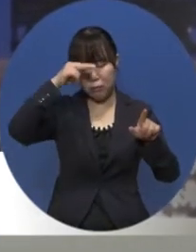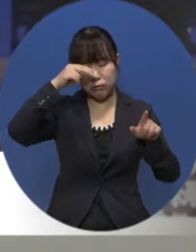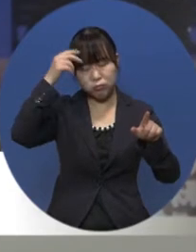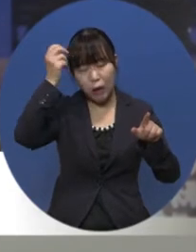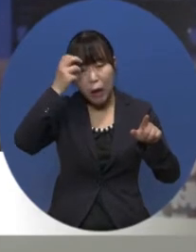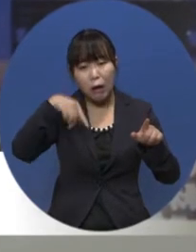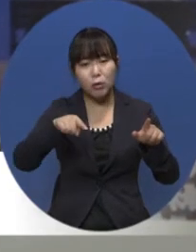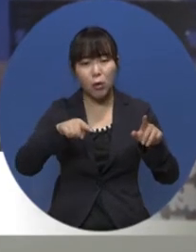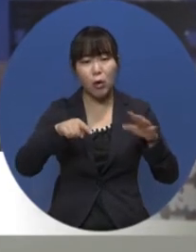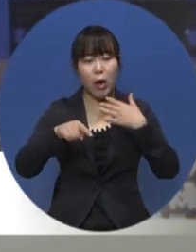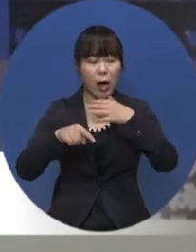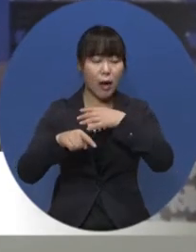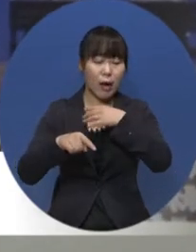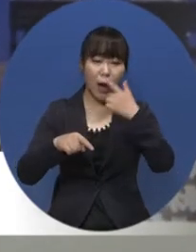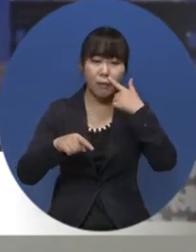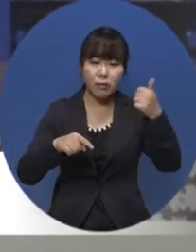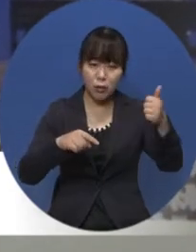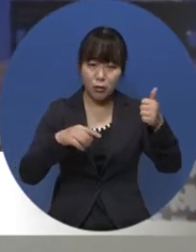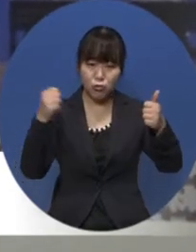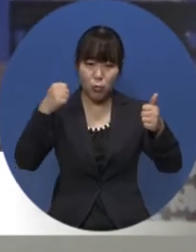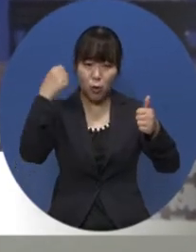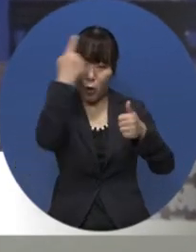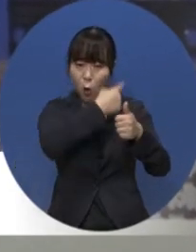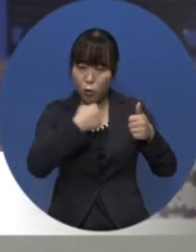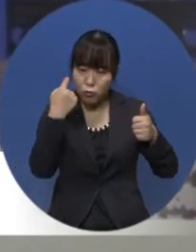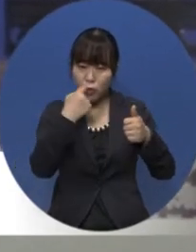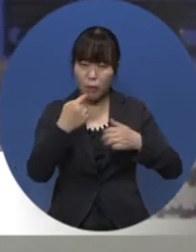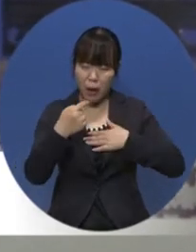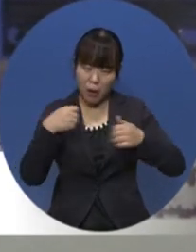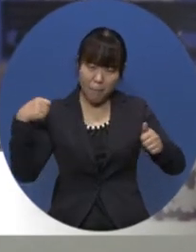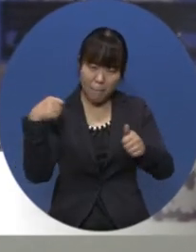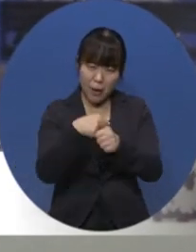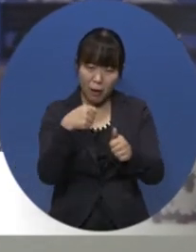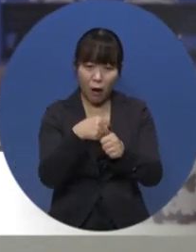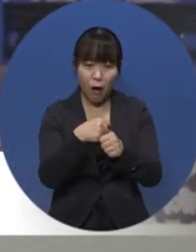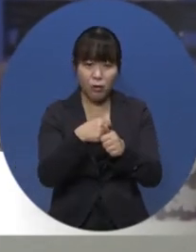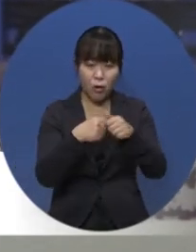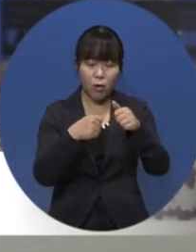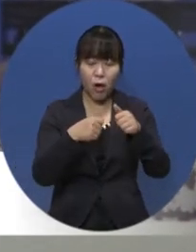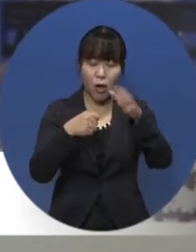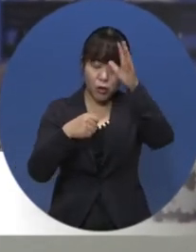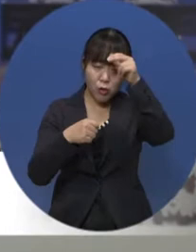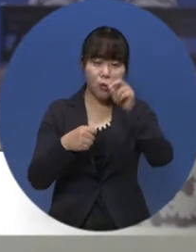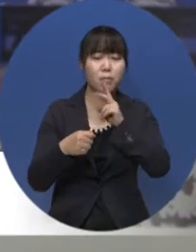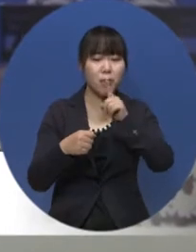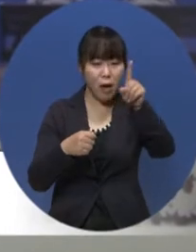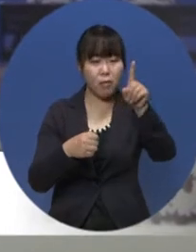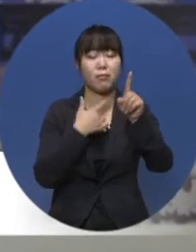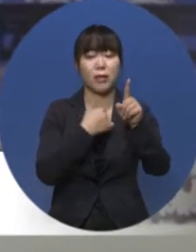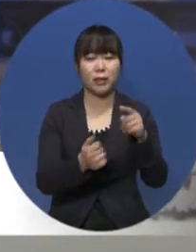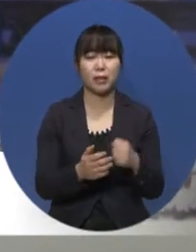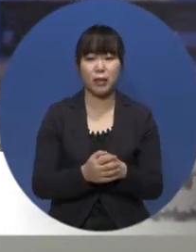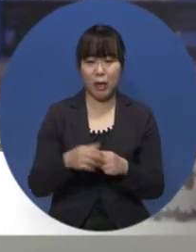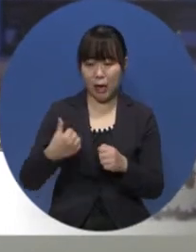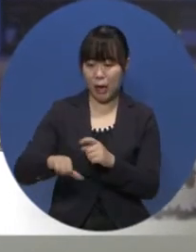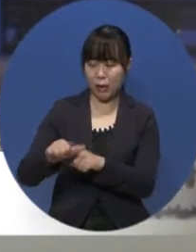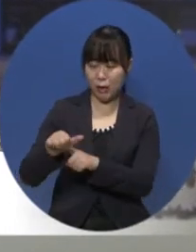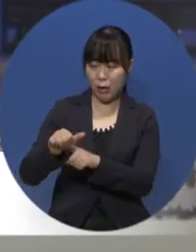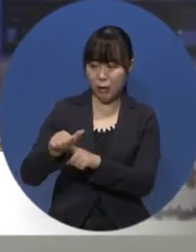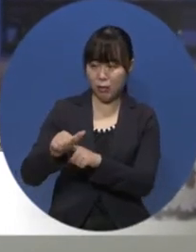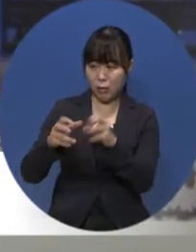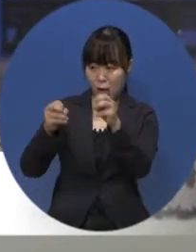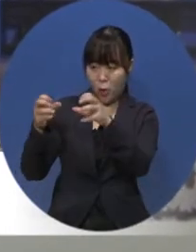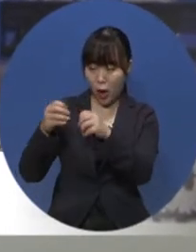마시고 어르신에게 주먹으로 얼굴이나 가슴 부위를 폭행해서 경찰에 신고가 됐었고요. 이 아드님과